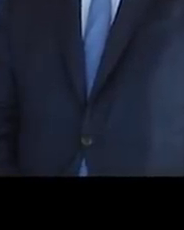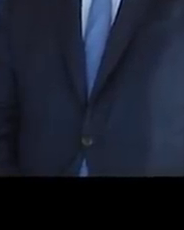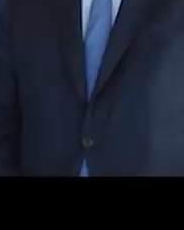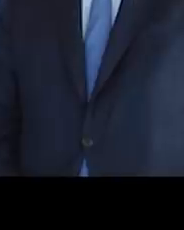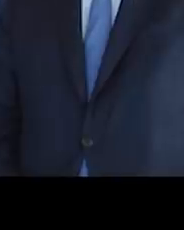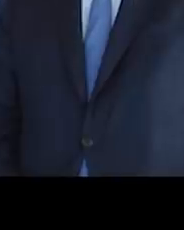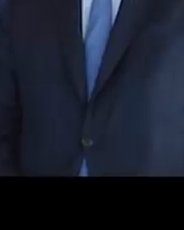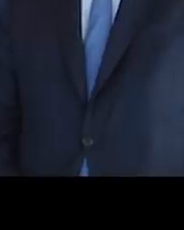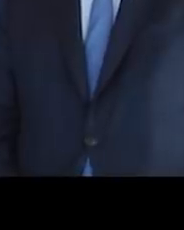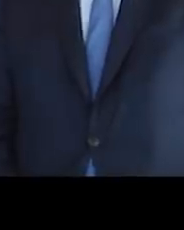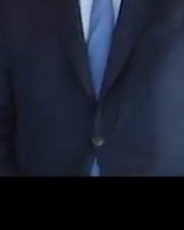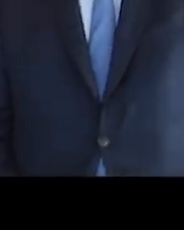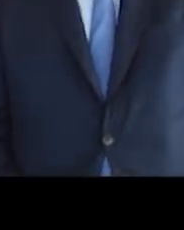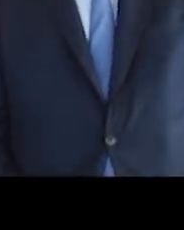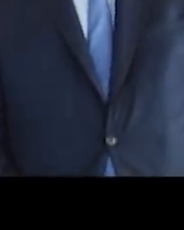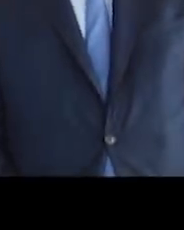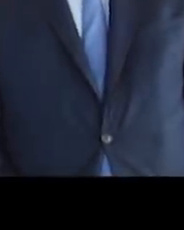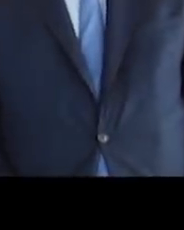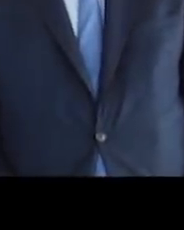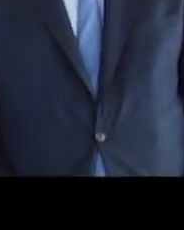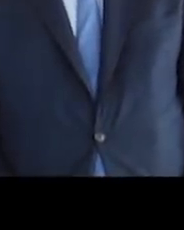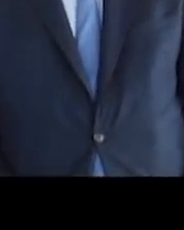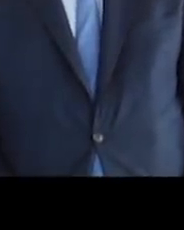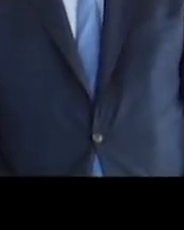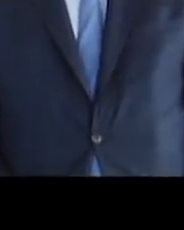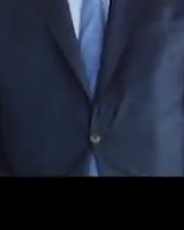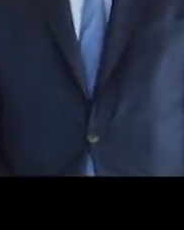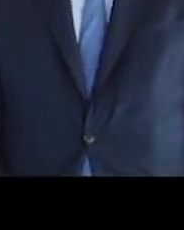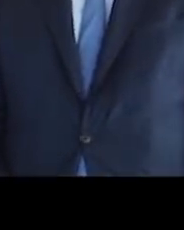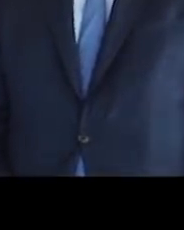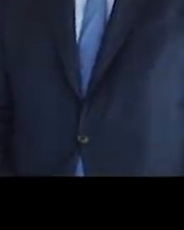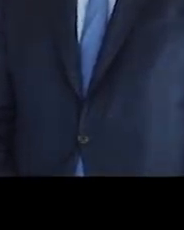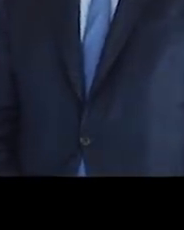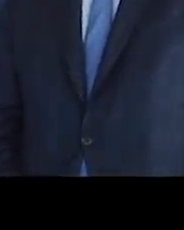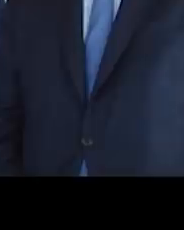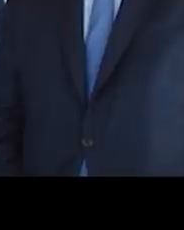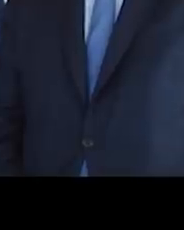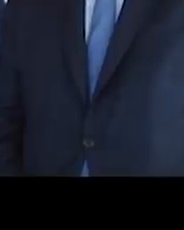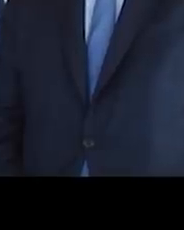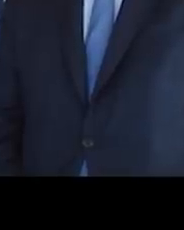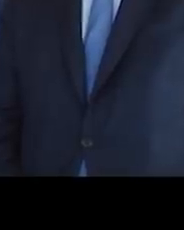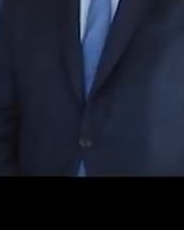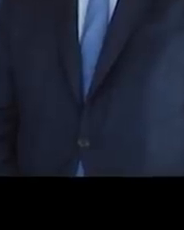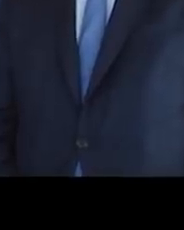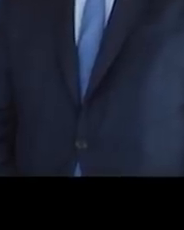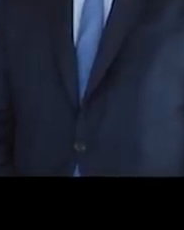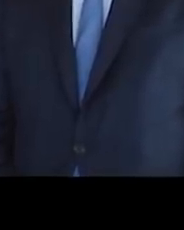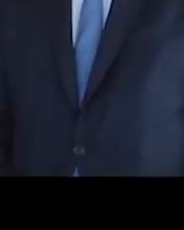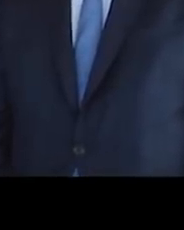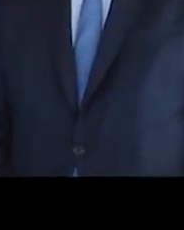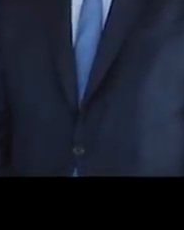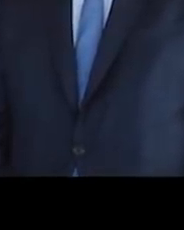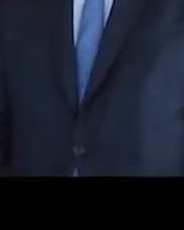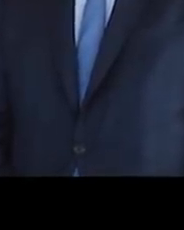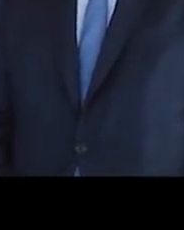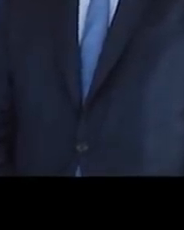sous son hospice et et 100 et 200 directif nous sommes prêts pour démarrer